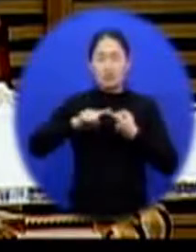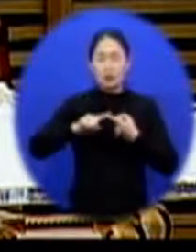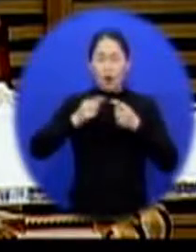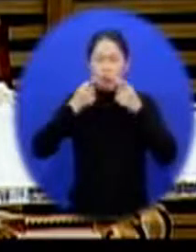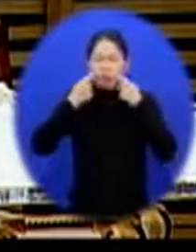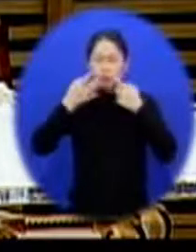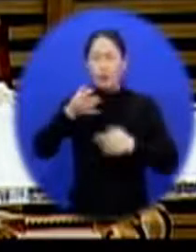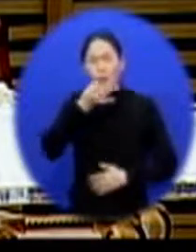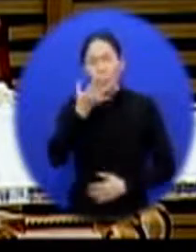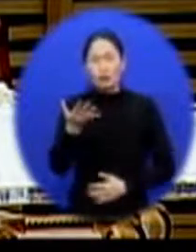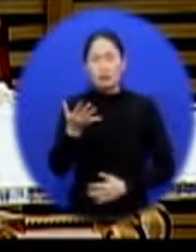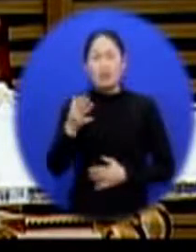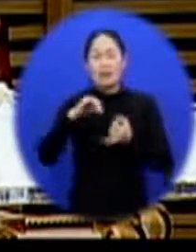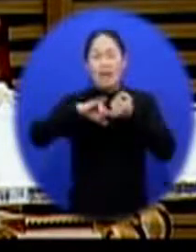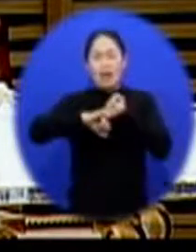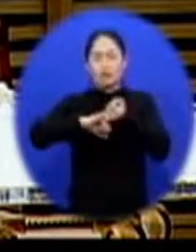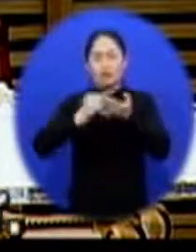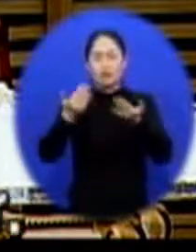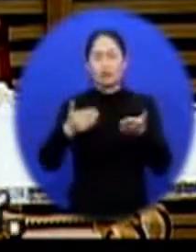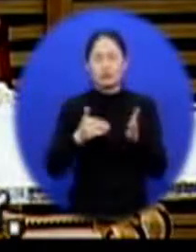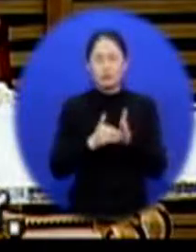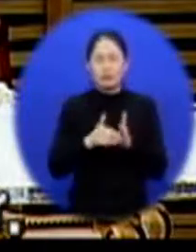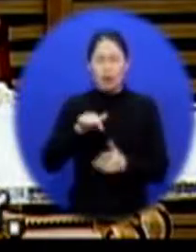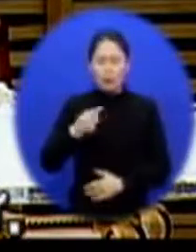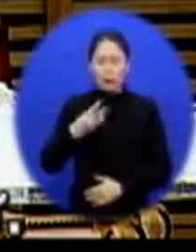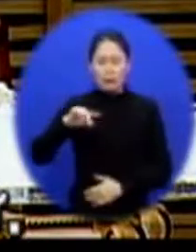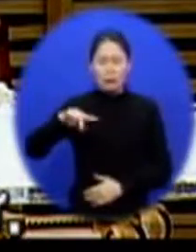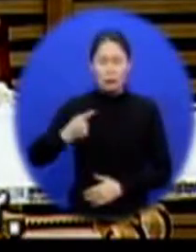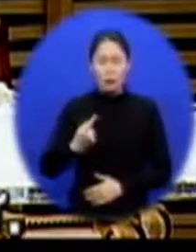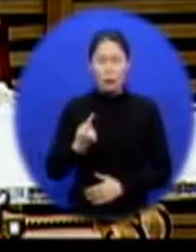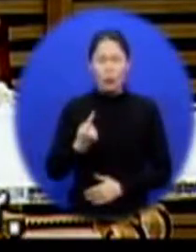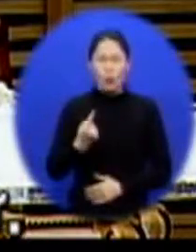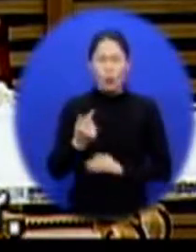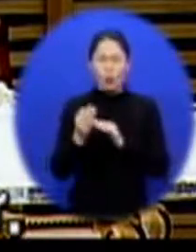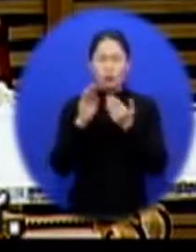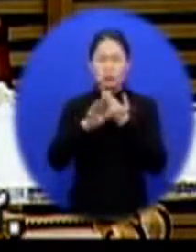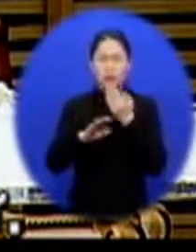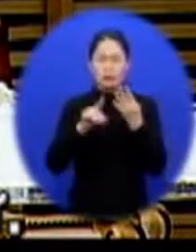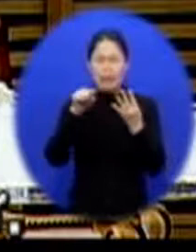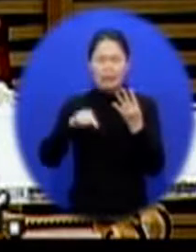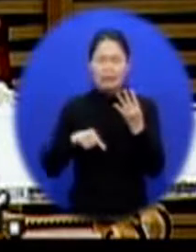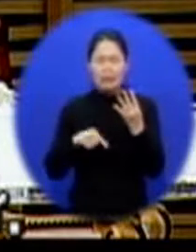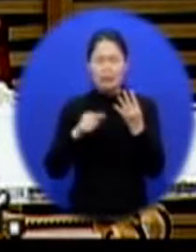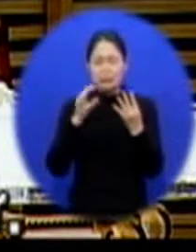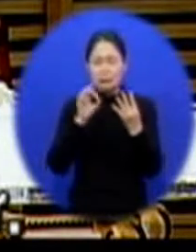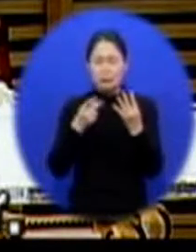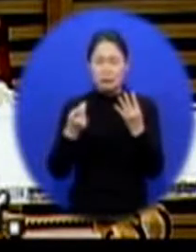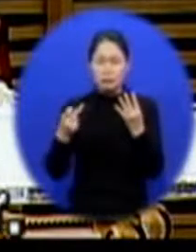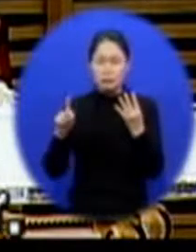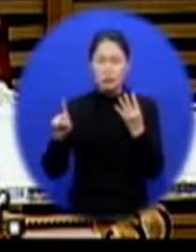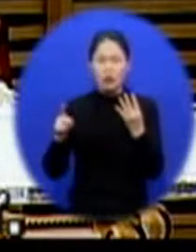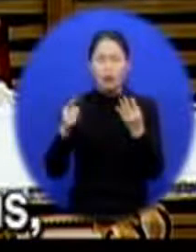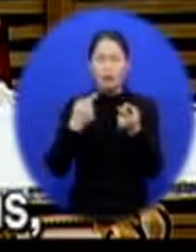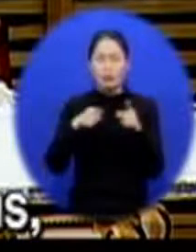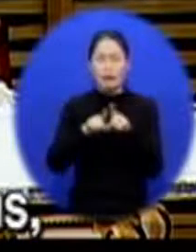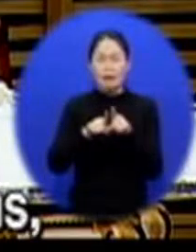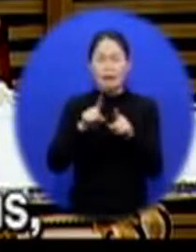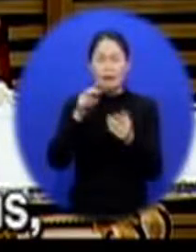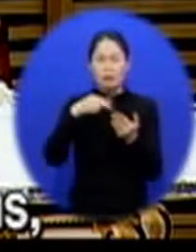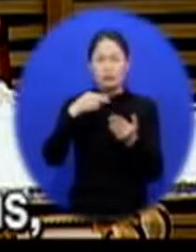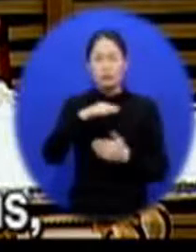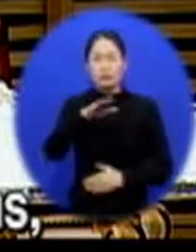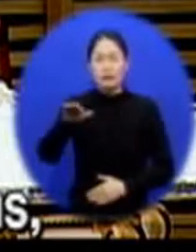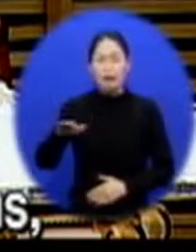보여 주시겠다고 약속하셨습니다 요 고린도후서 4장 10절 10일자 를 한번 같이 읽어 보실 까요 우리가